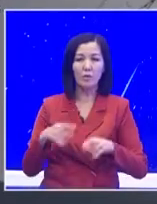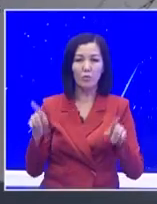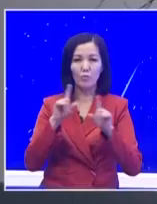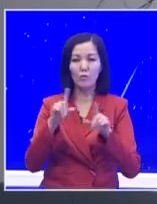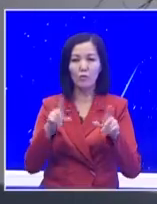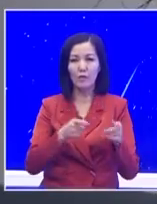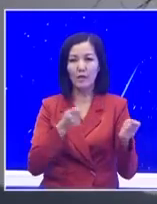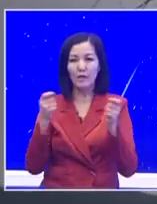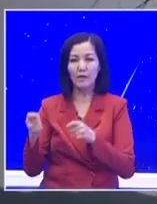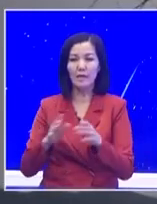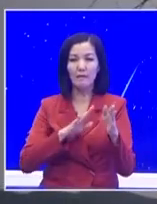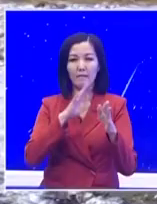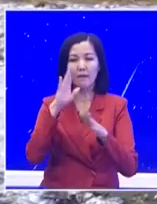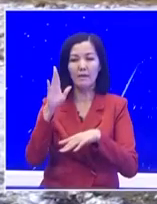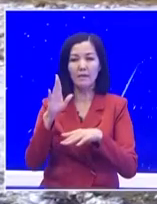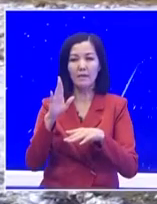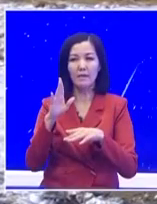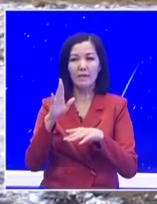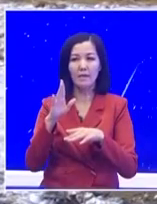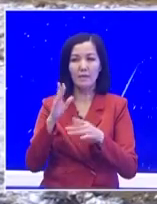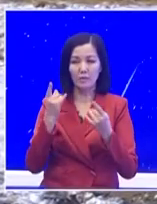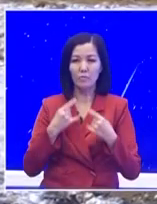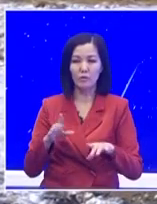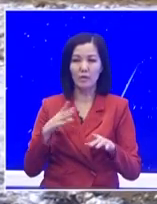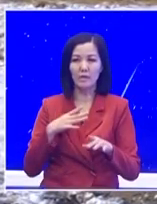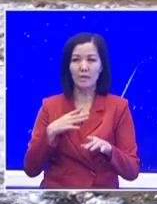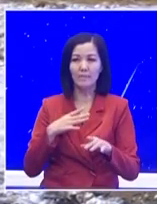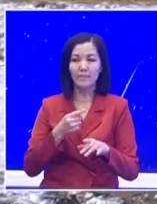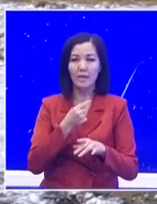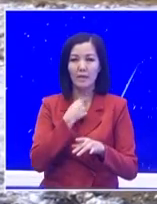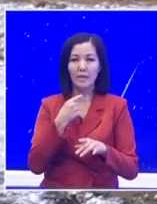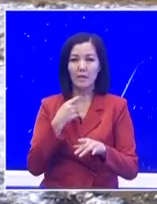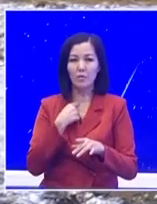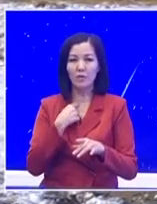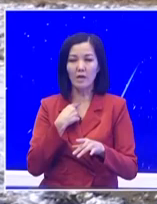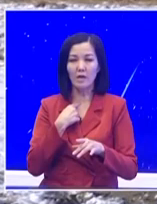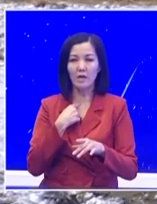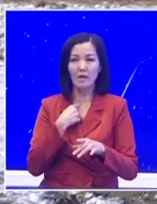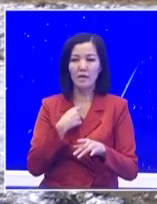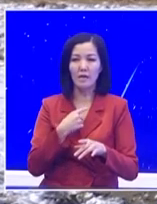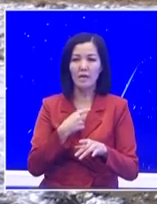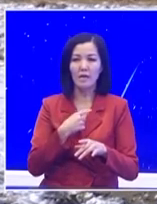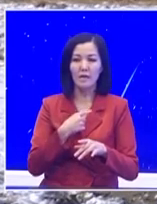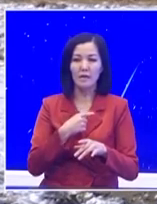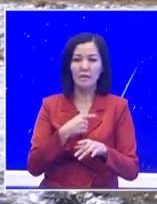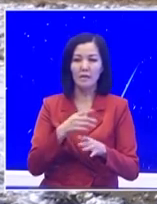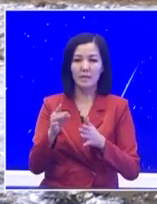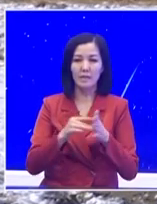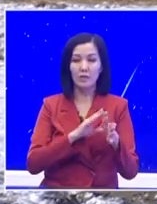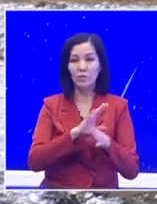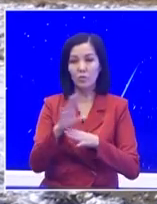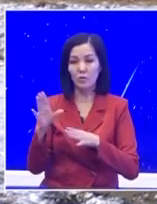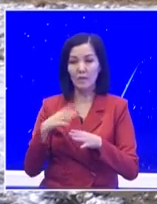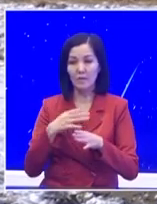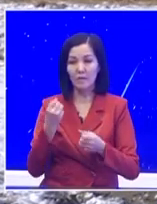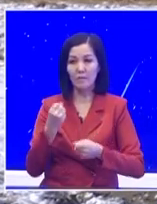ата сүйіншілеген хабар жетеді. Жолға шығарып әйтеу талдырған қарай әмінесін жеткізген. Осы жағдай менің болып кетті, мен өзім